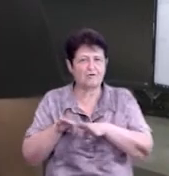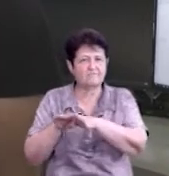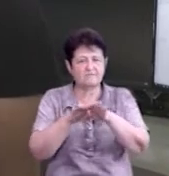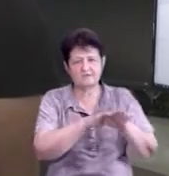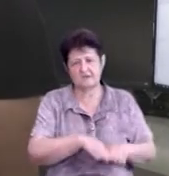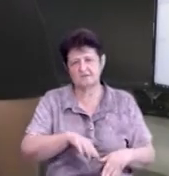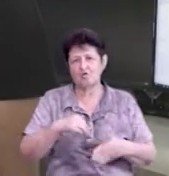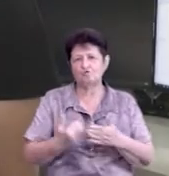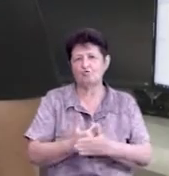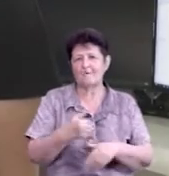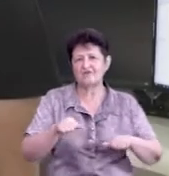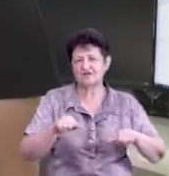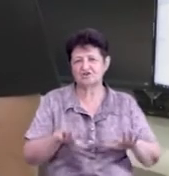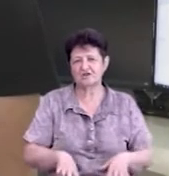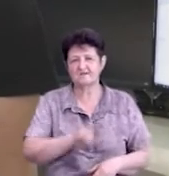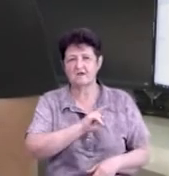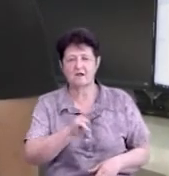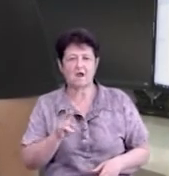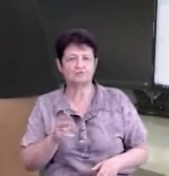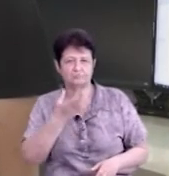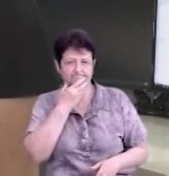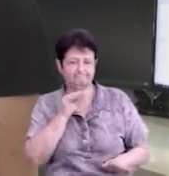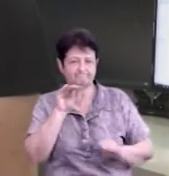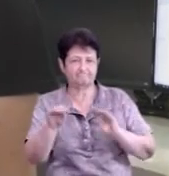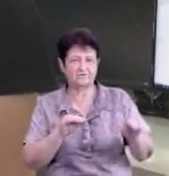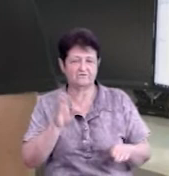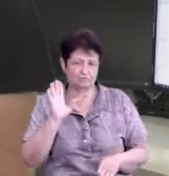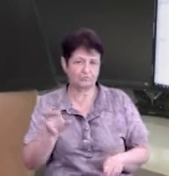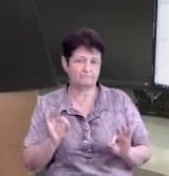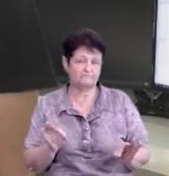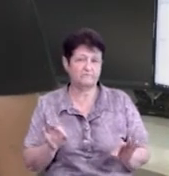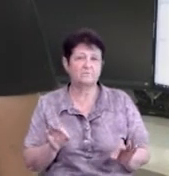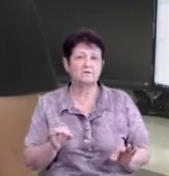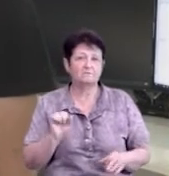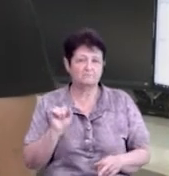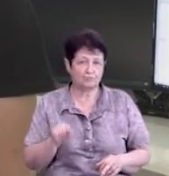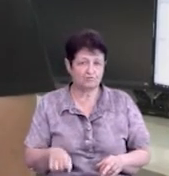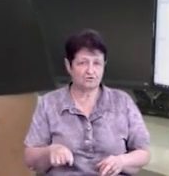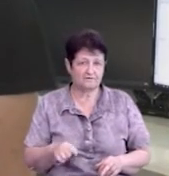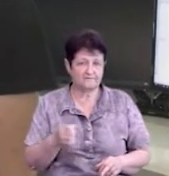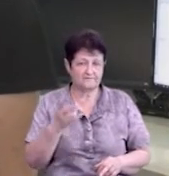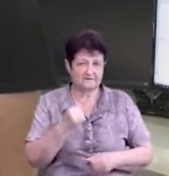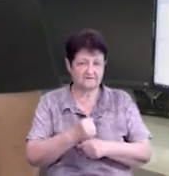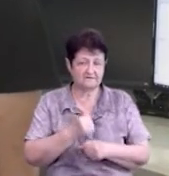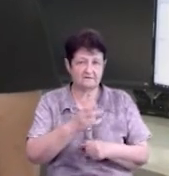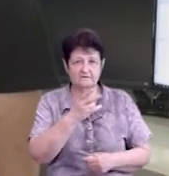якесь нове рішення, яке як-то їх впише, і воно буде уместно, то, звісно, потрібно розглядати.